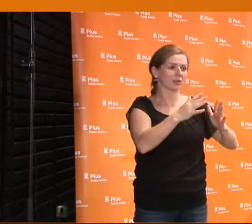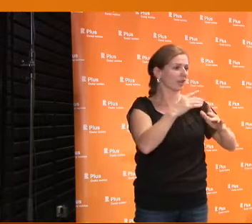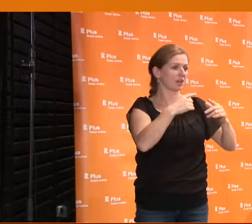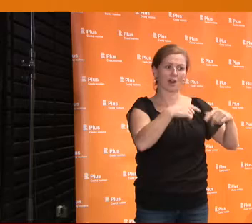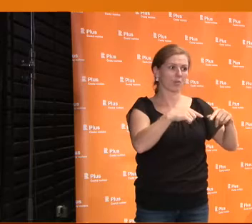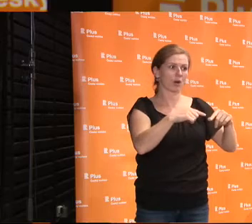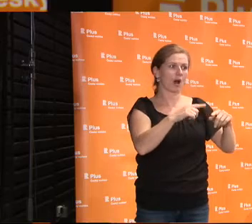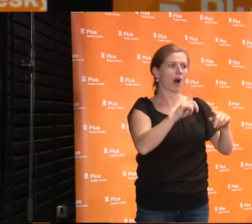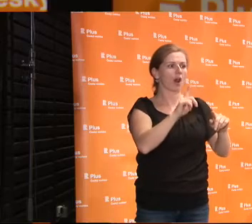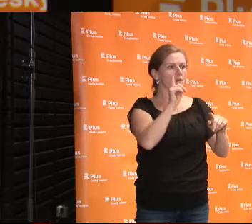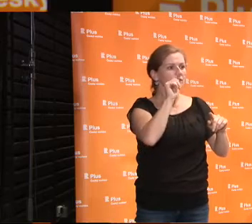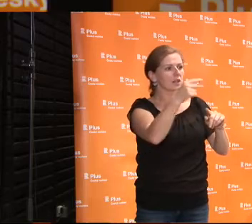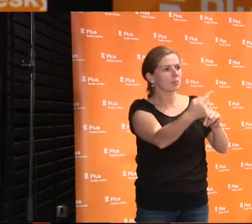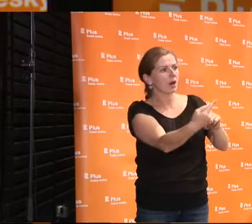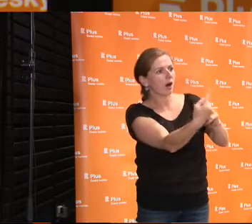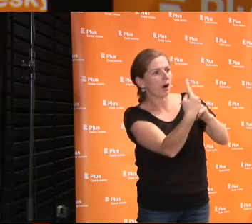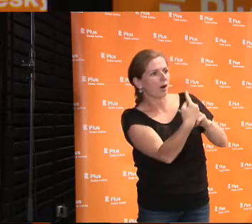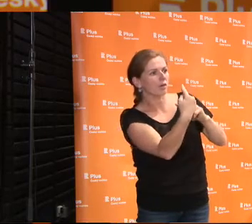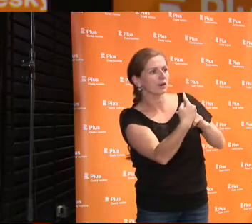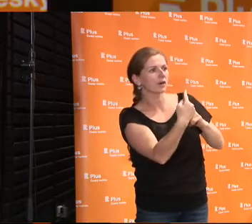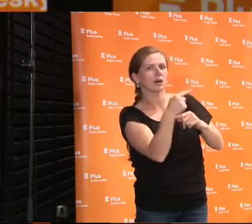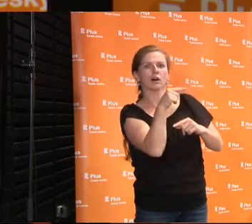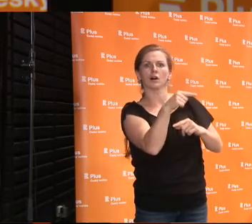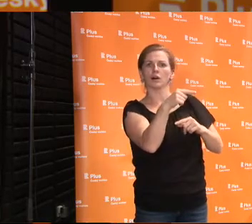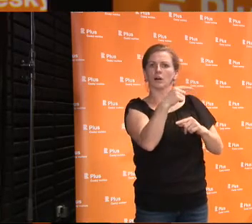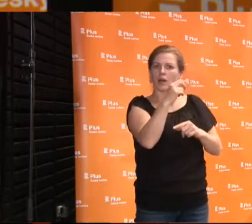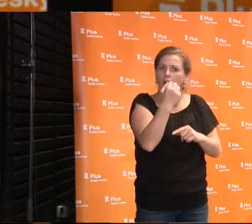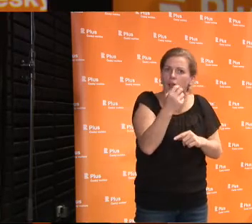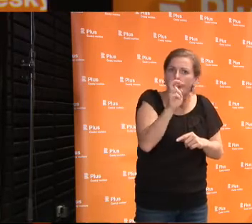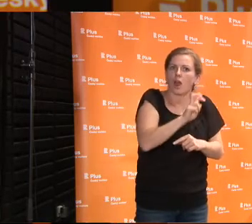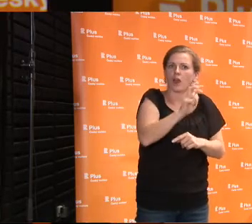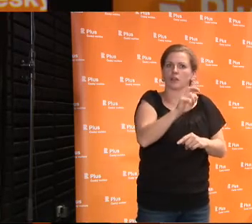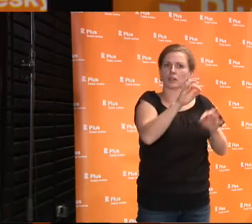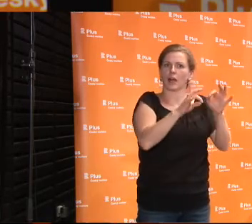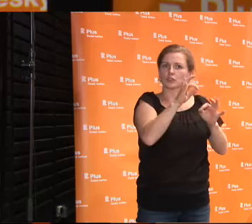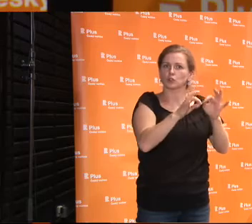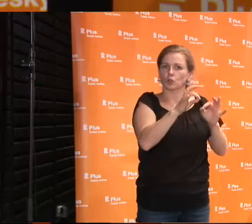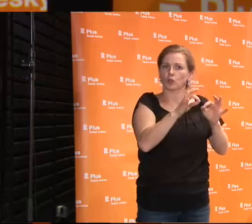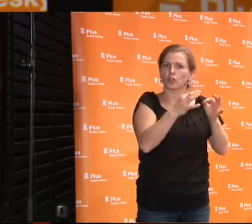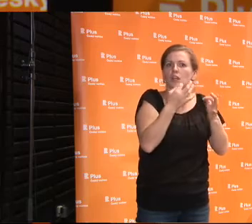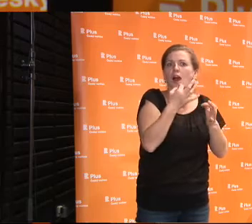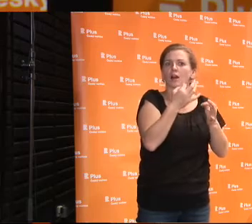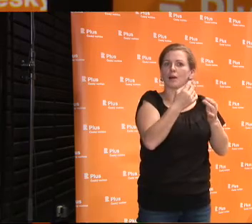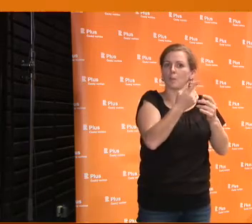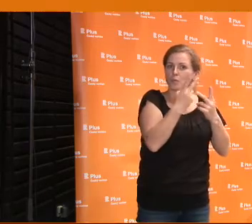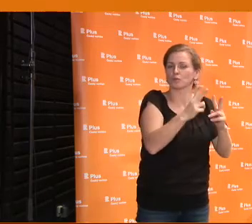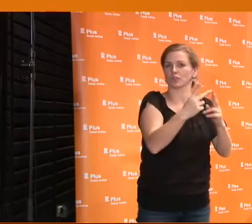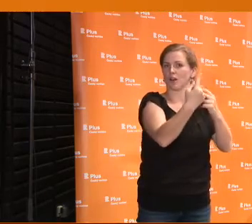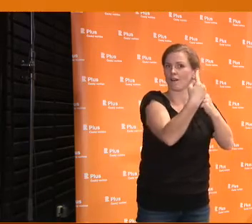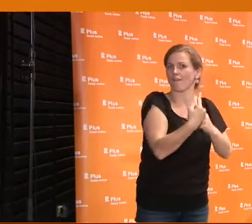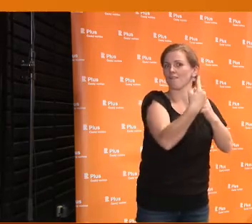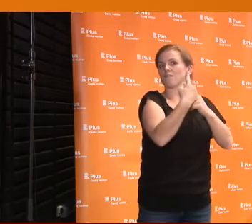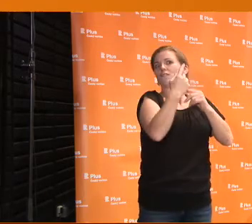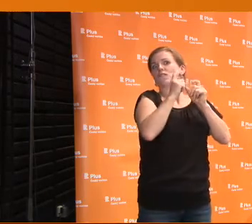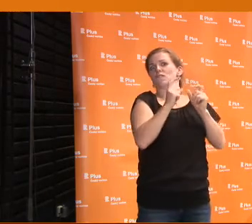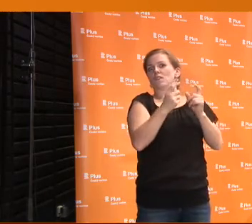že existuje nástroj, který se dá využít s velkou efektivitou k určitému účelu. Omlouvám se,